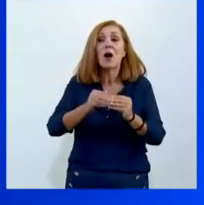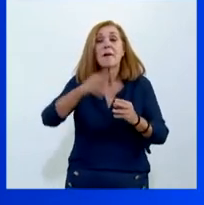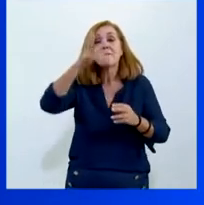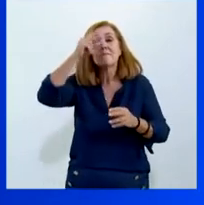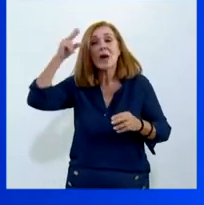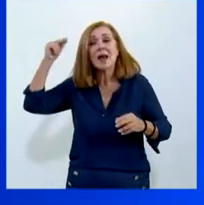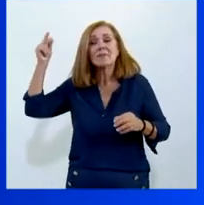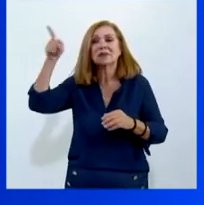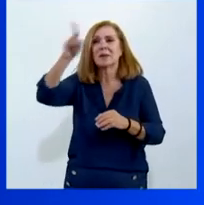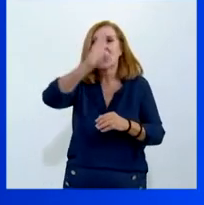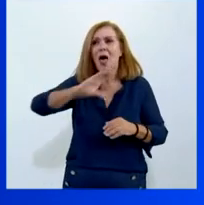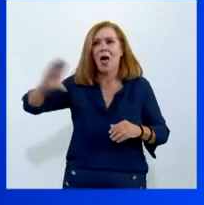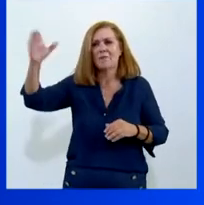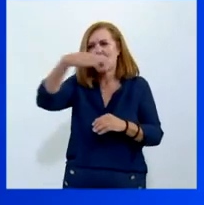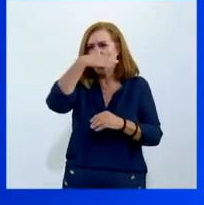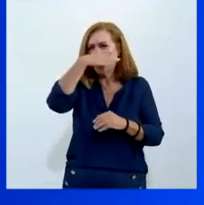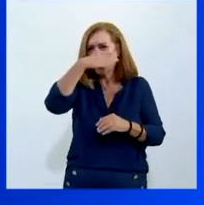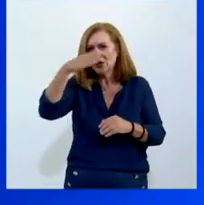Εύρο.